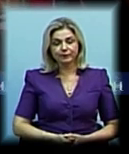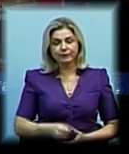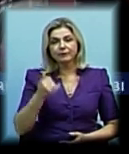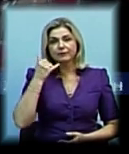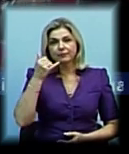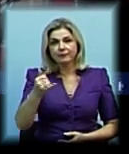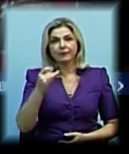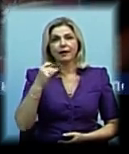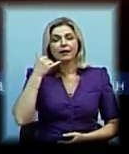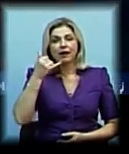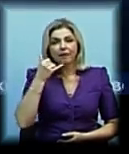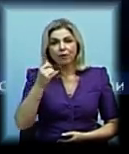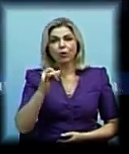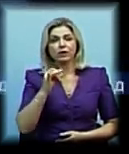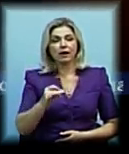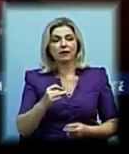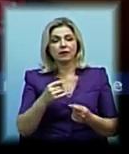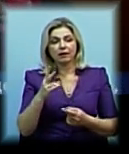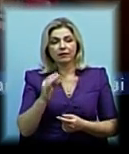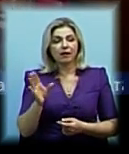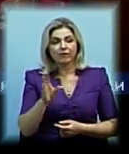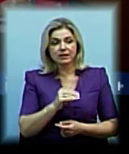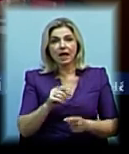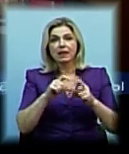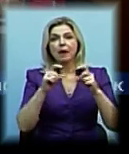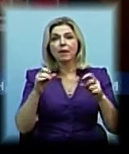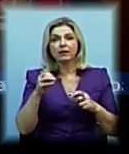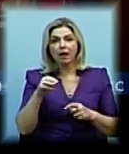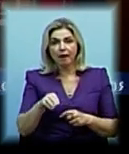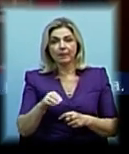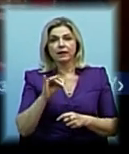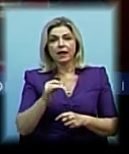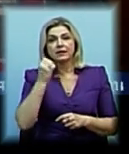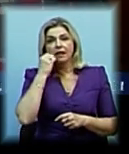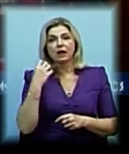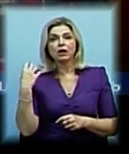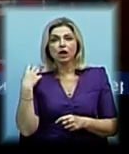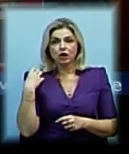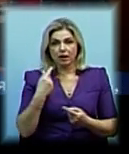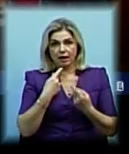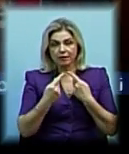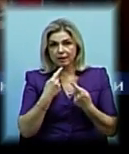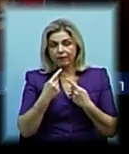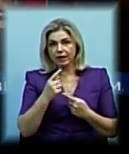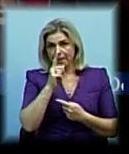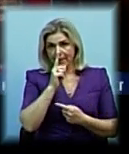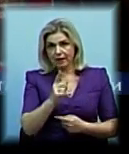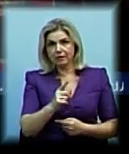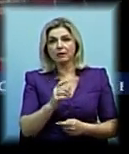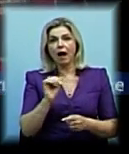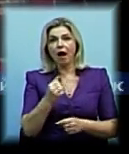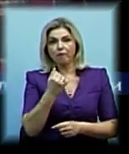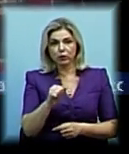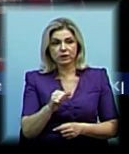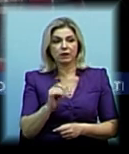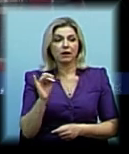Звонила на гарячий, звонила на холодний, звонила в департамент, де ми і зі старим начальником розмовляли вже цілий місяць,